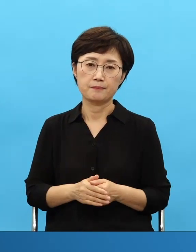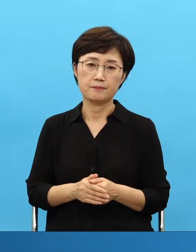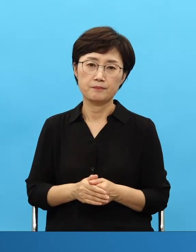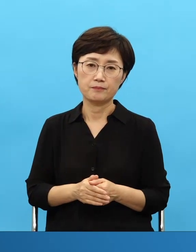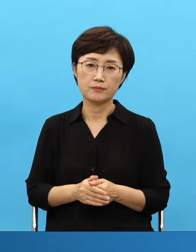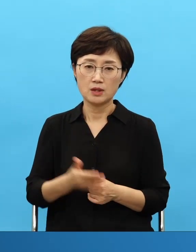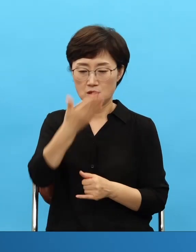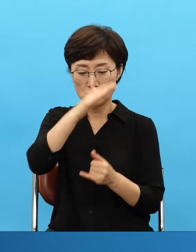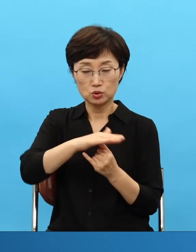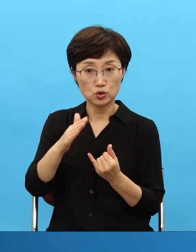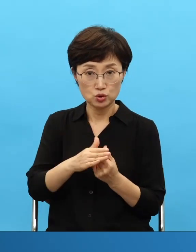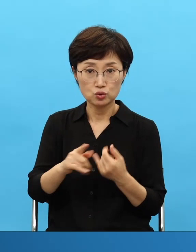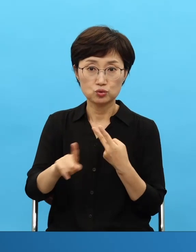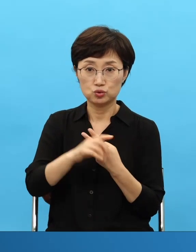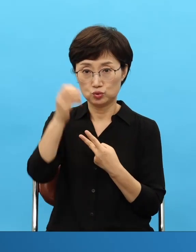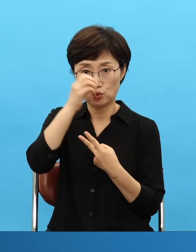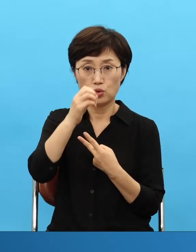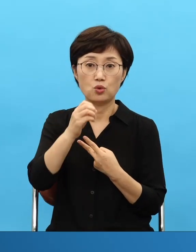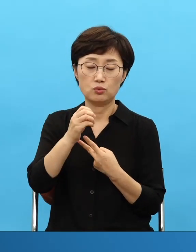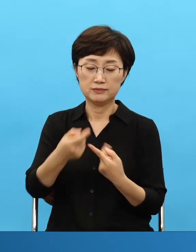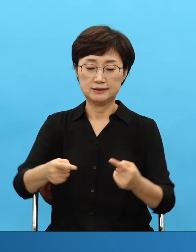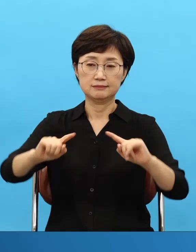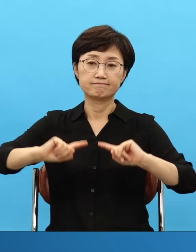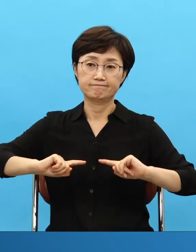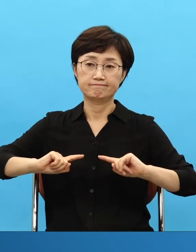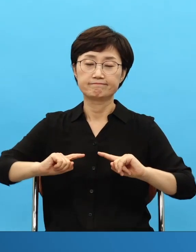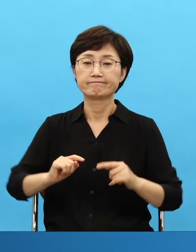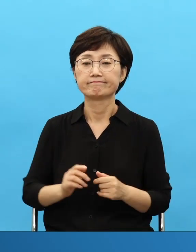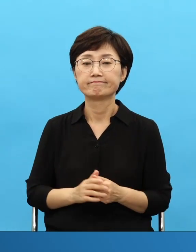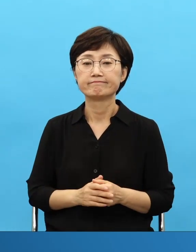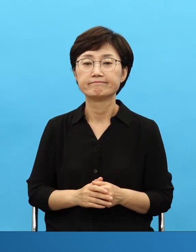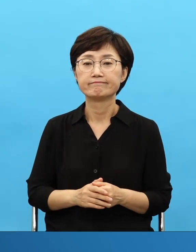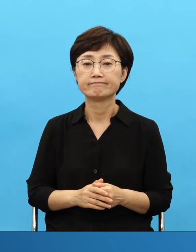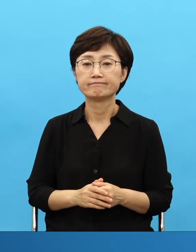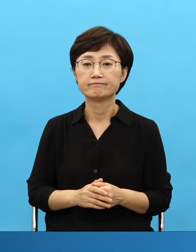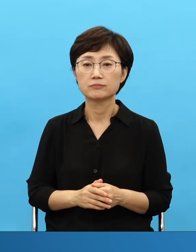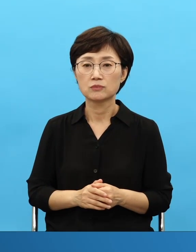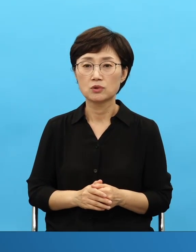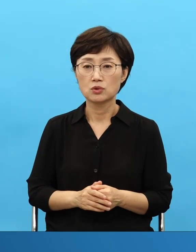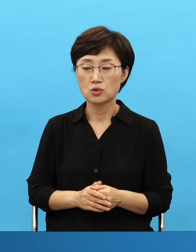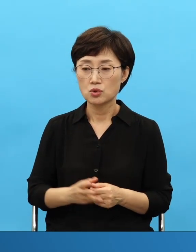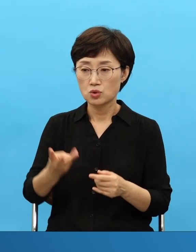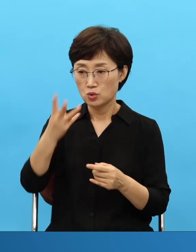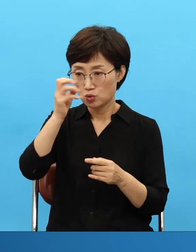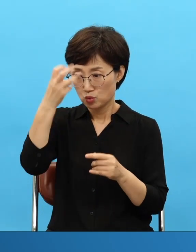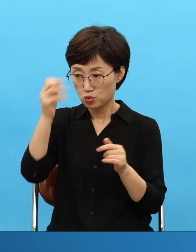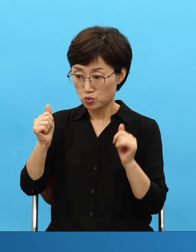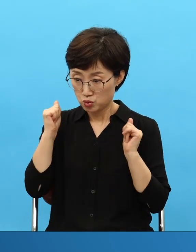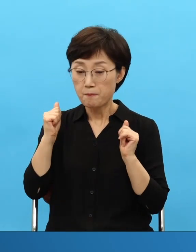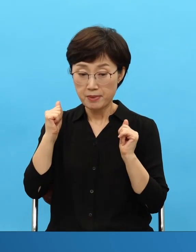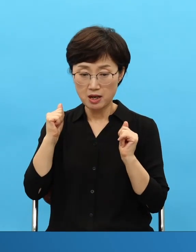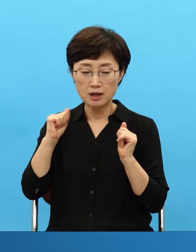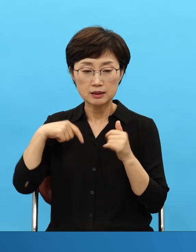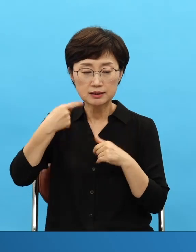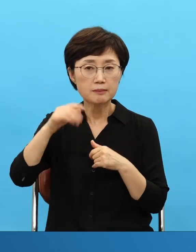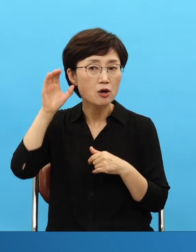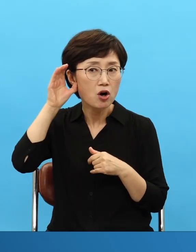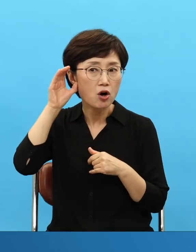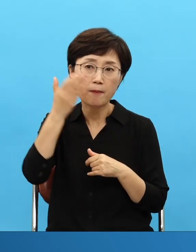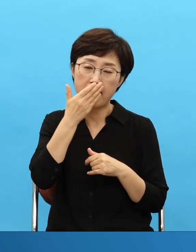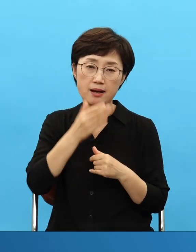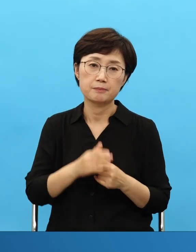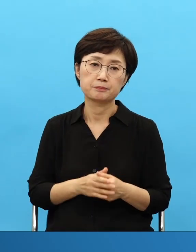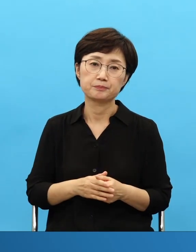청소년 신학원은 중고등학생이면 누구나 신청할 수 있으며 졸업생의 경우 청강할 수 있습니다.